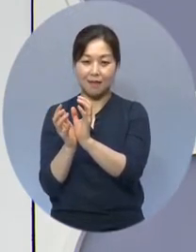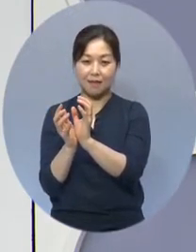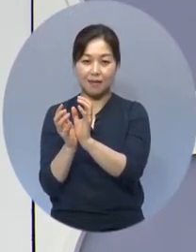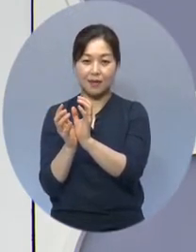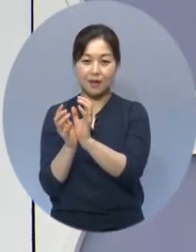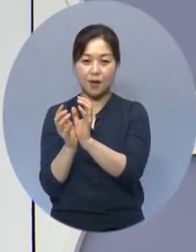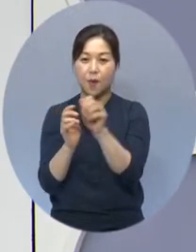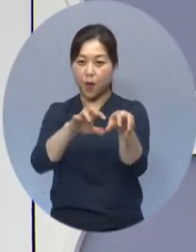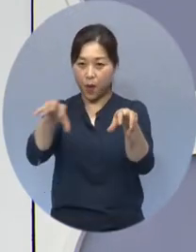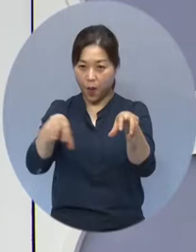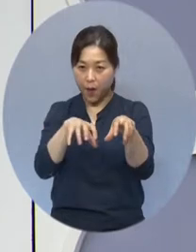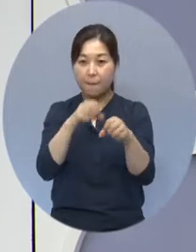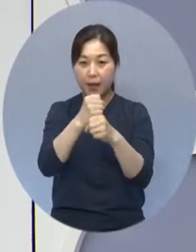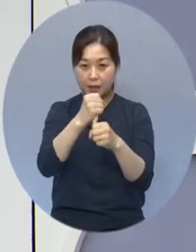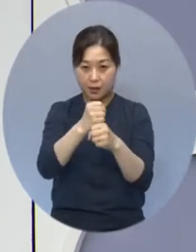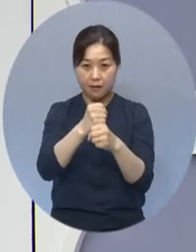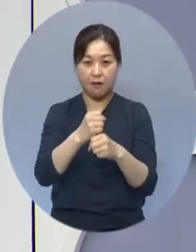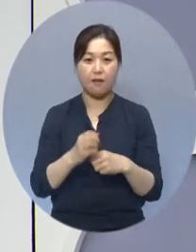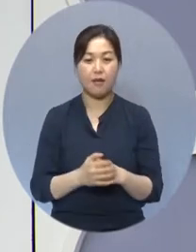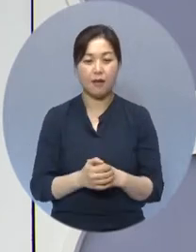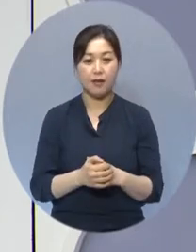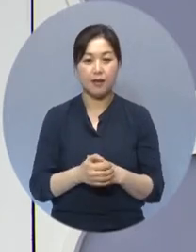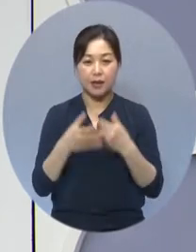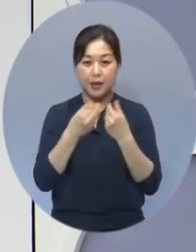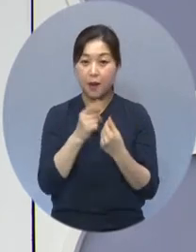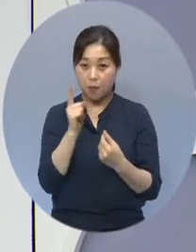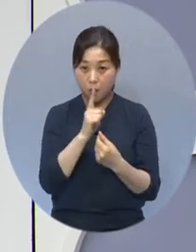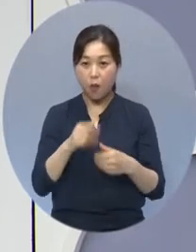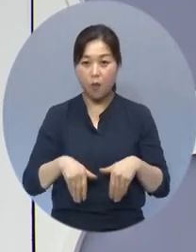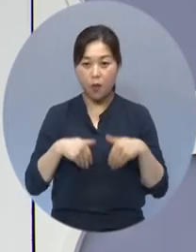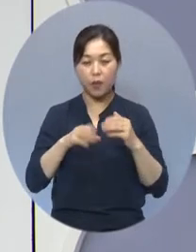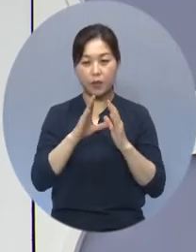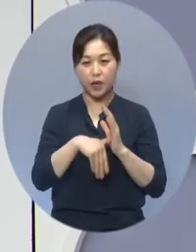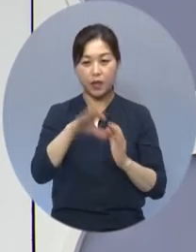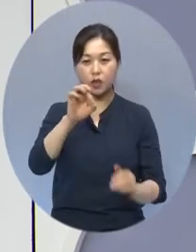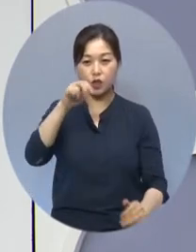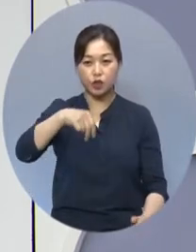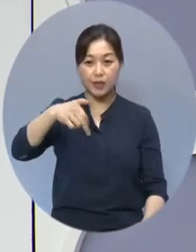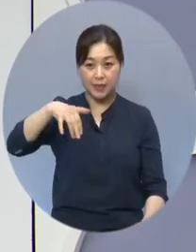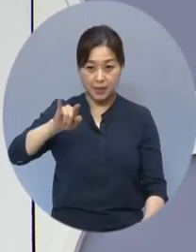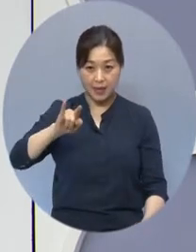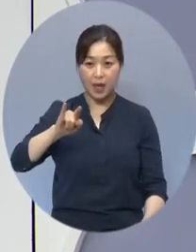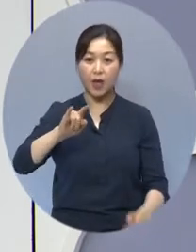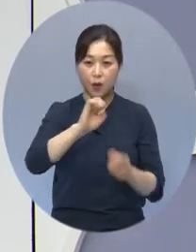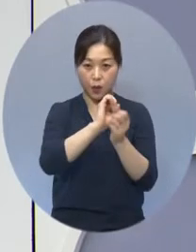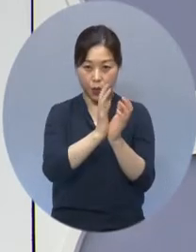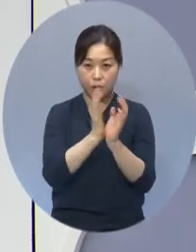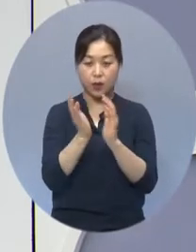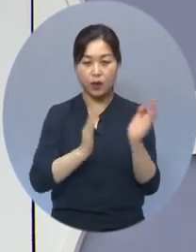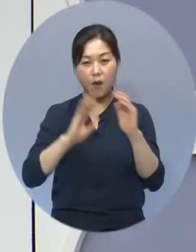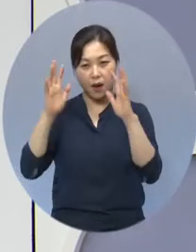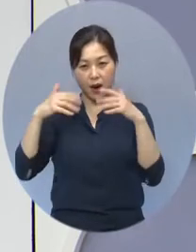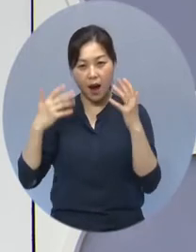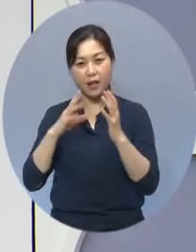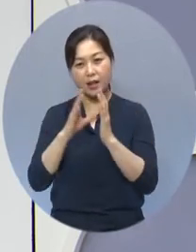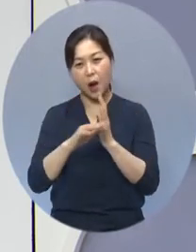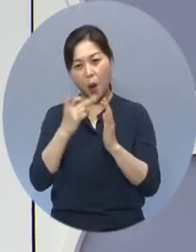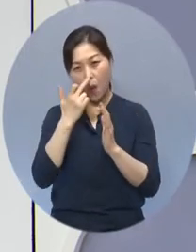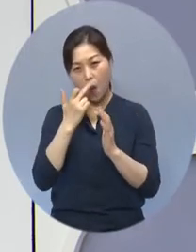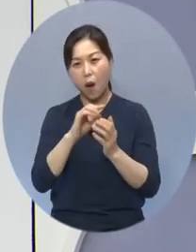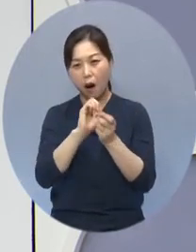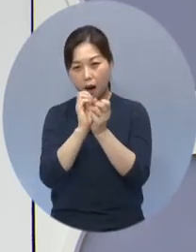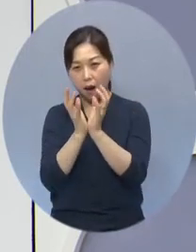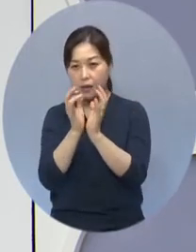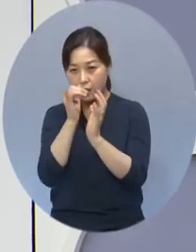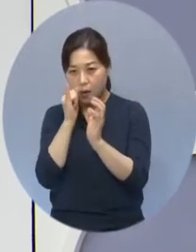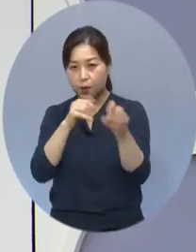꽃단지는 예를 들면 뭐 봄에는 유채꽃이 피고 또 뭐 가을에는 코스모스가 피고 또 주변에 또